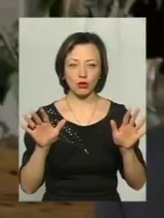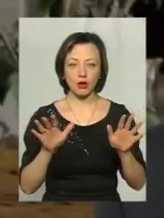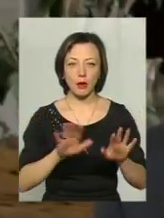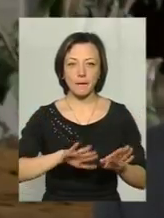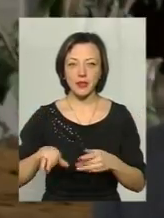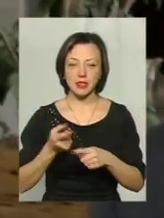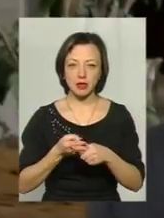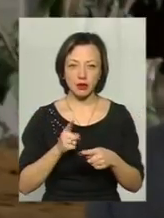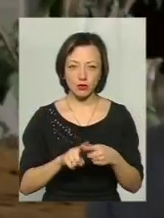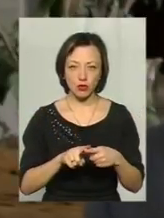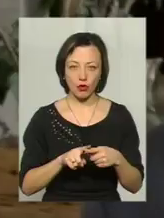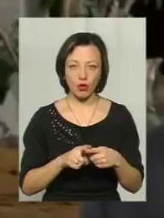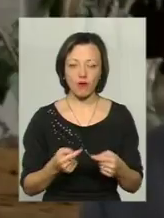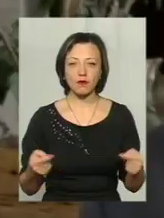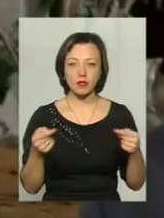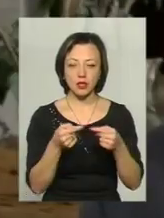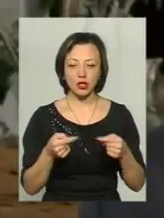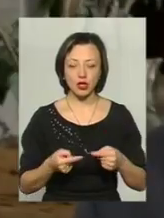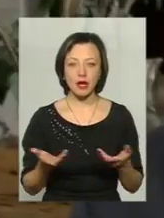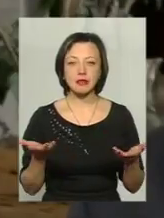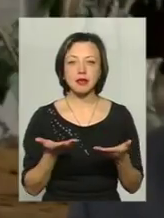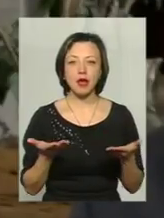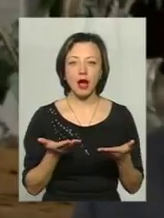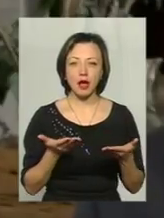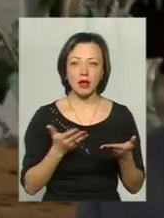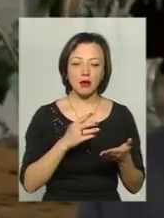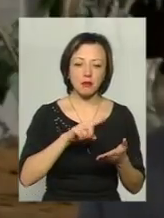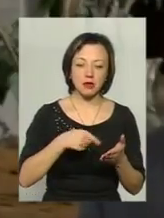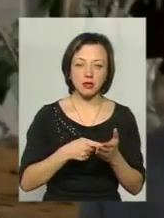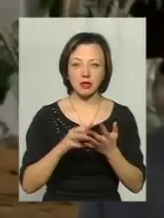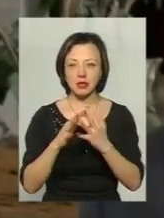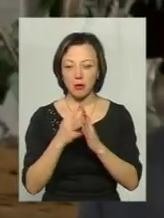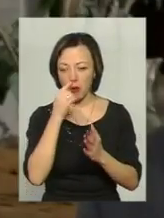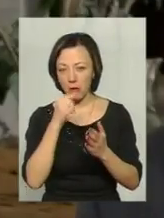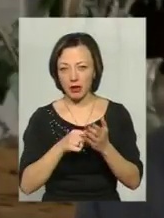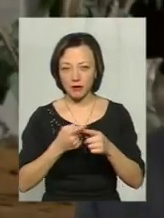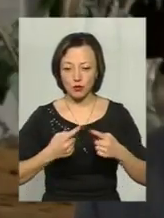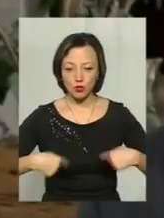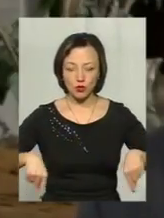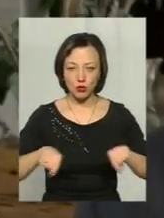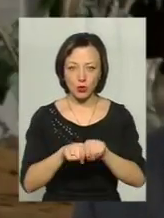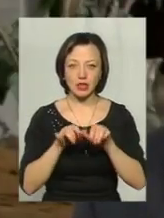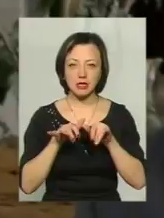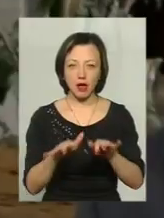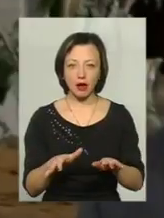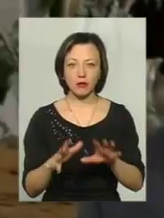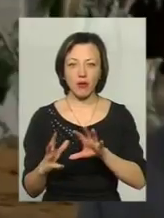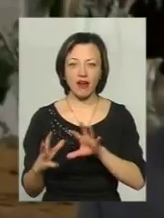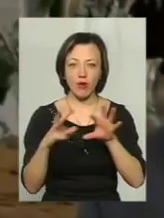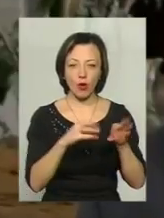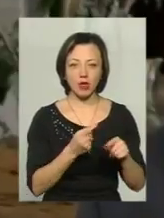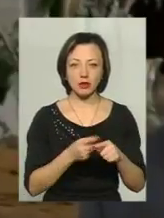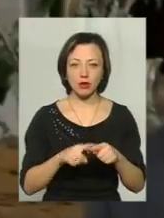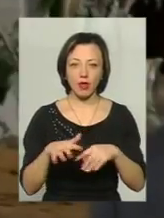Після цього визначається, які населені пункти попадають в цю зону розльоту і плануються заходи по евакуації цього населення.